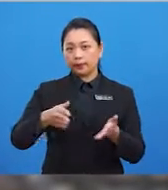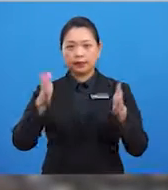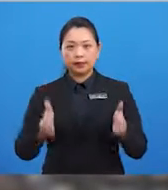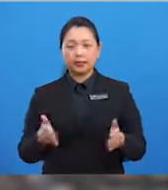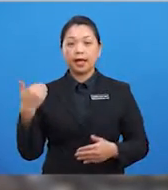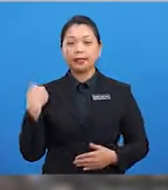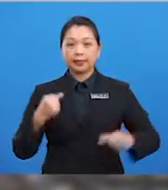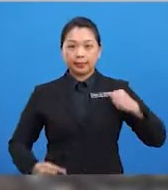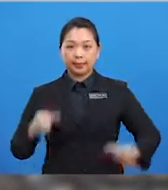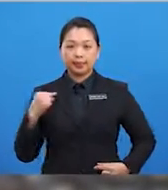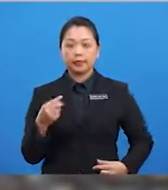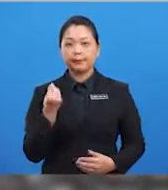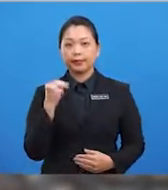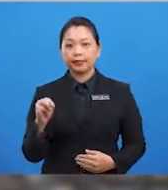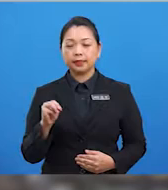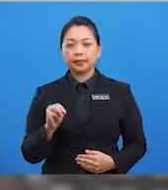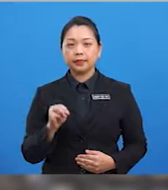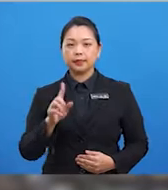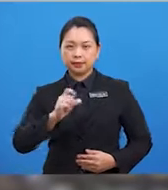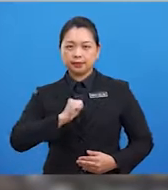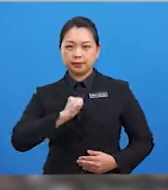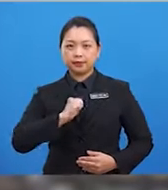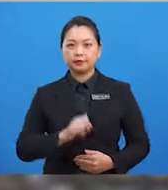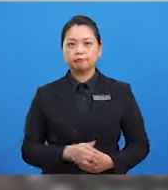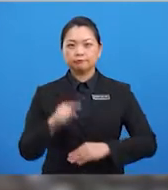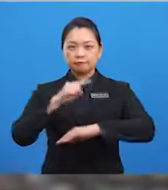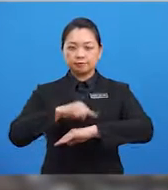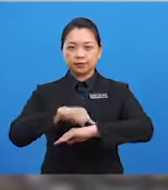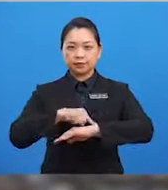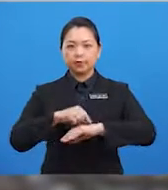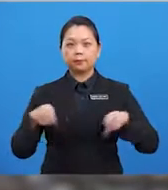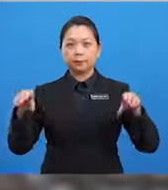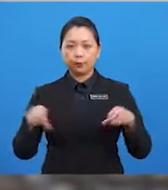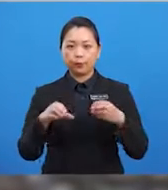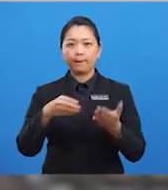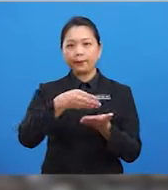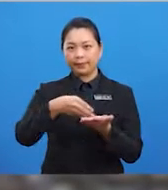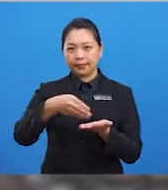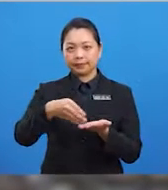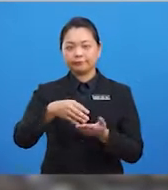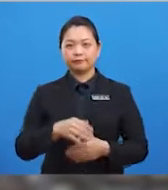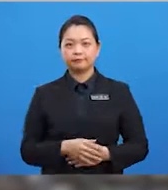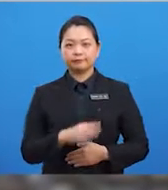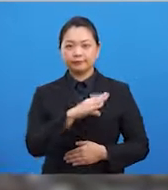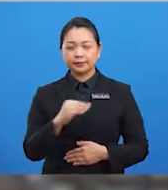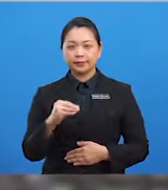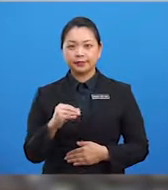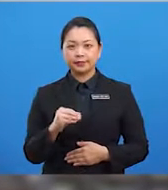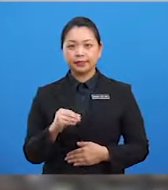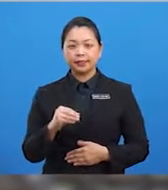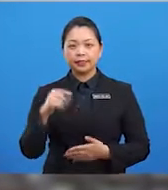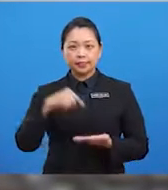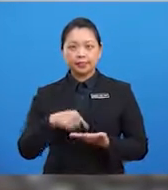mempunyai gelagat mereka tersendiri semasa membuat pembelian dan ini kita